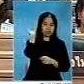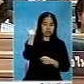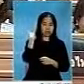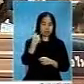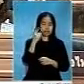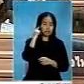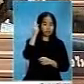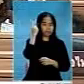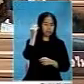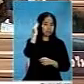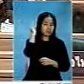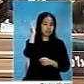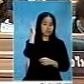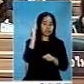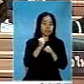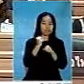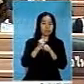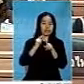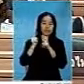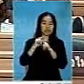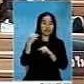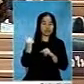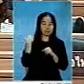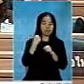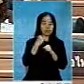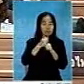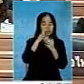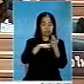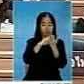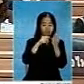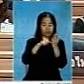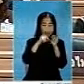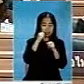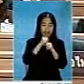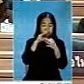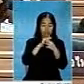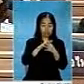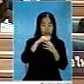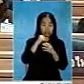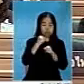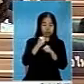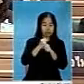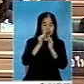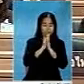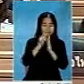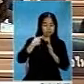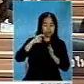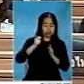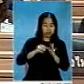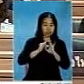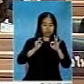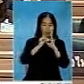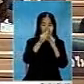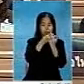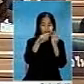ใจซึ่งกันและกันไม่ได้ยกร่างอยู่บนหลักการที่เป็นหลักนิติธรรมนิติรัฐและที่สำคัญครับท่าน